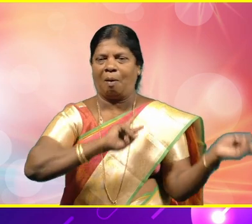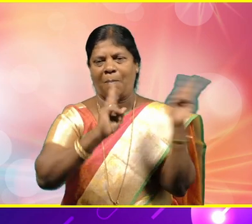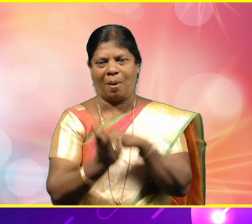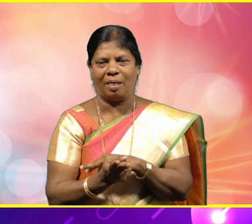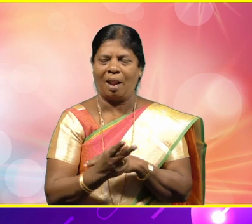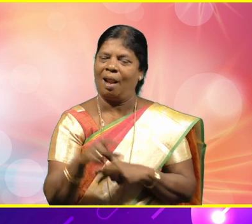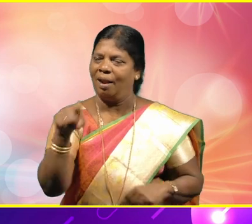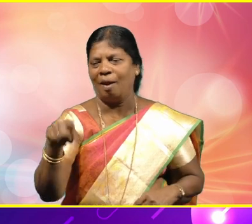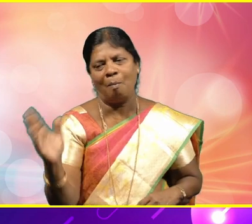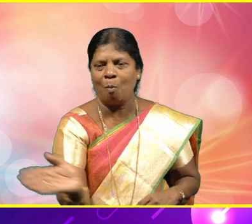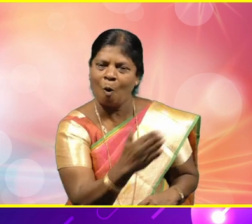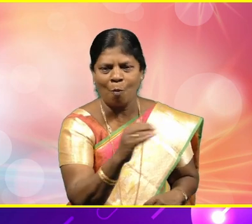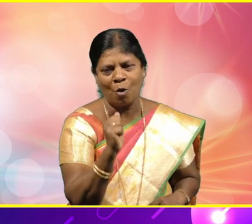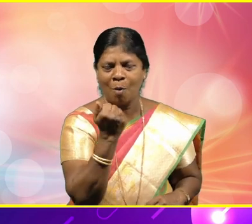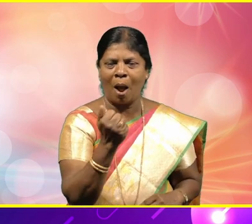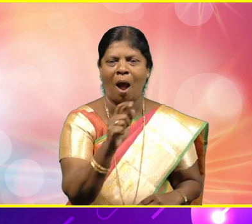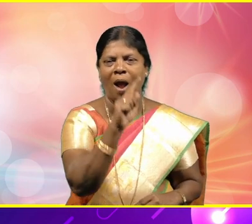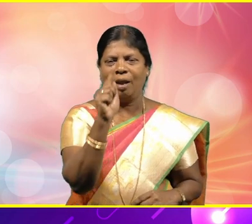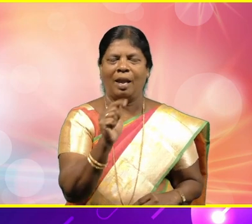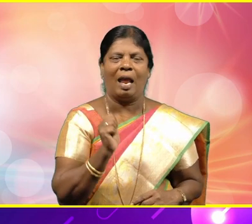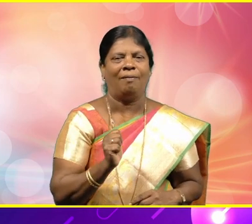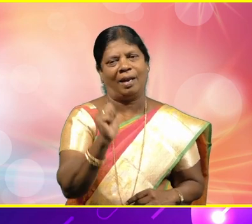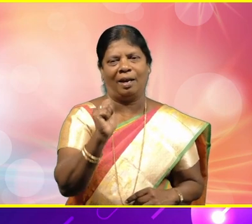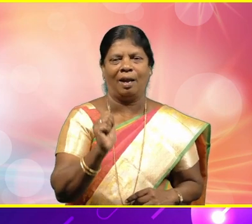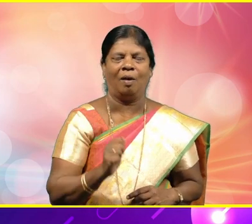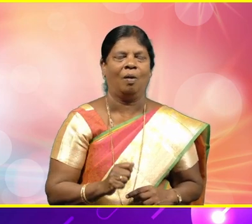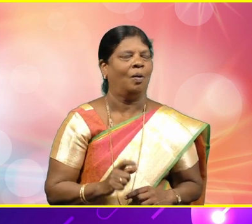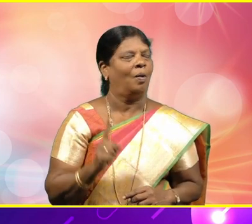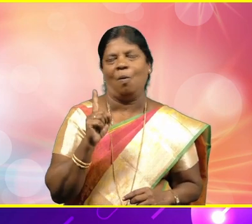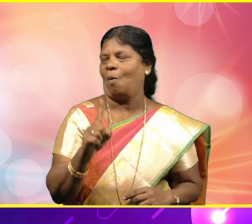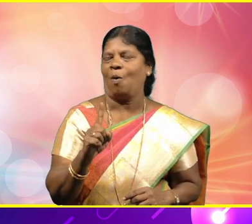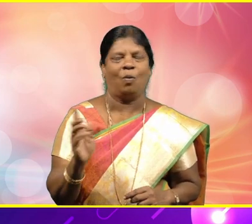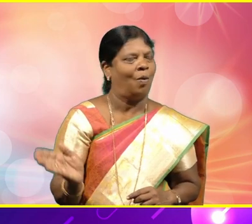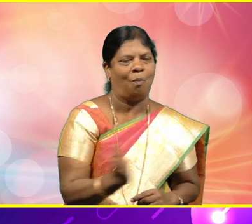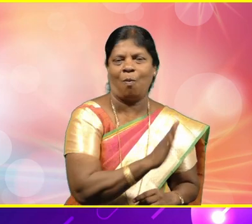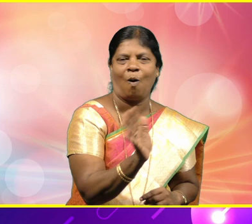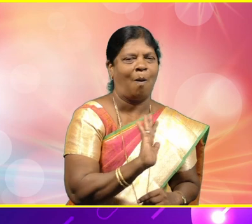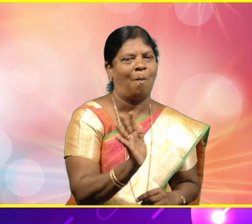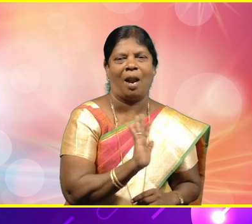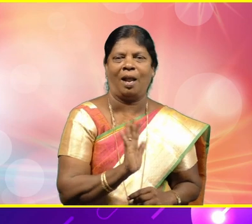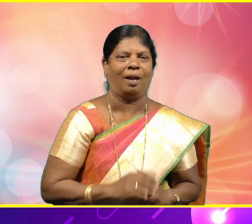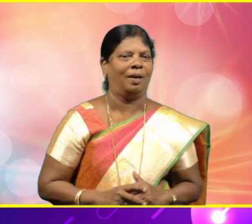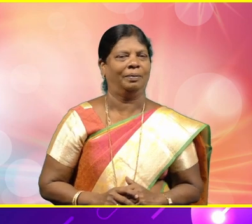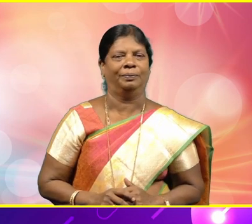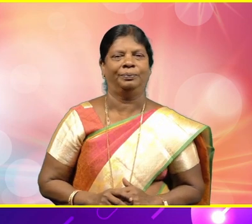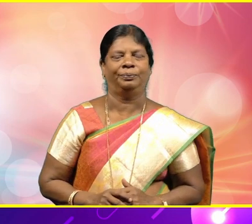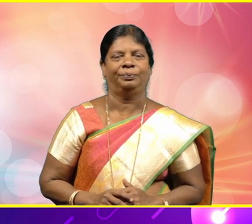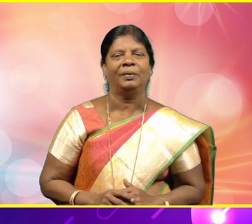பதிலாக நீங்கள் போக முடியுமா என்று கேட்டால் ஒருவர் கூட முன்வர